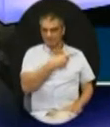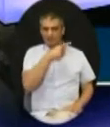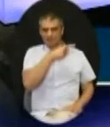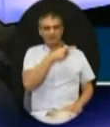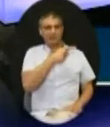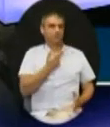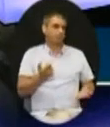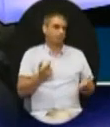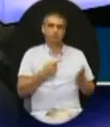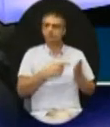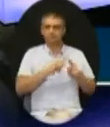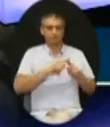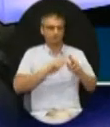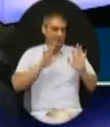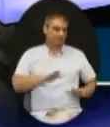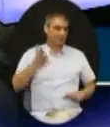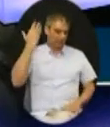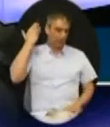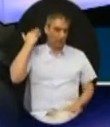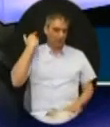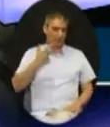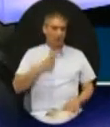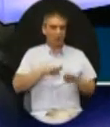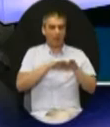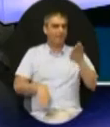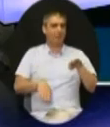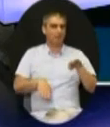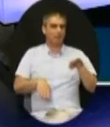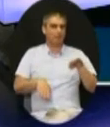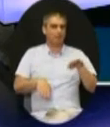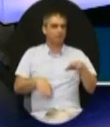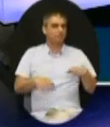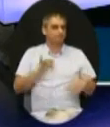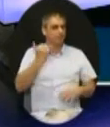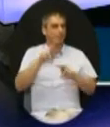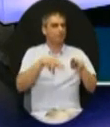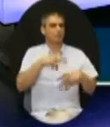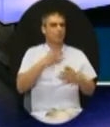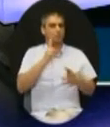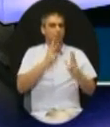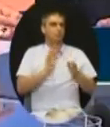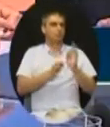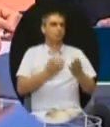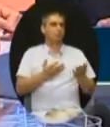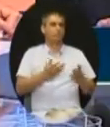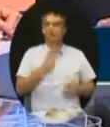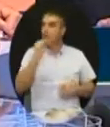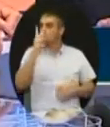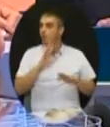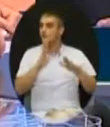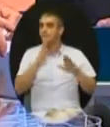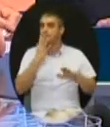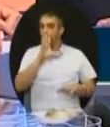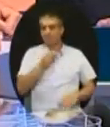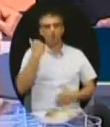מודל סופר גזעני, לפחות למה שהאפרטהייד, שכן טיפלו בזה באמצעים משפטיים. אז בדרום אפריקה